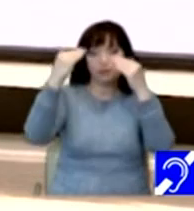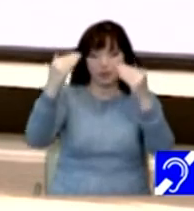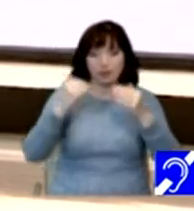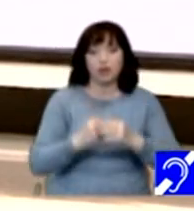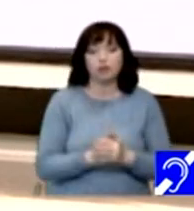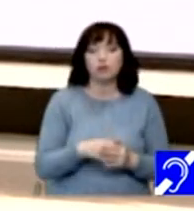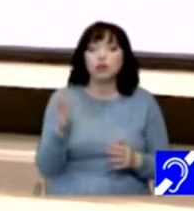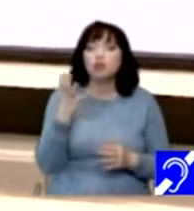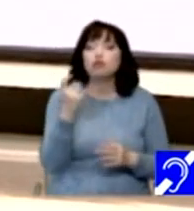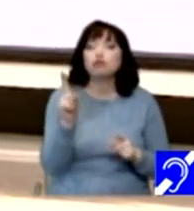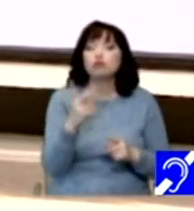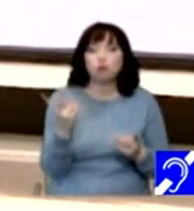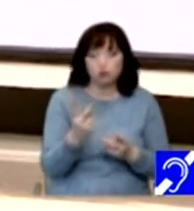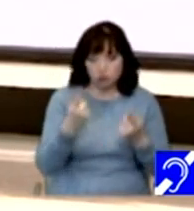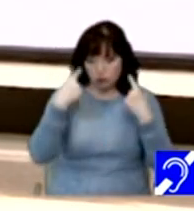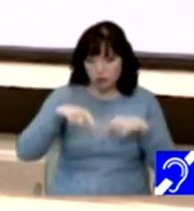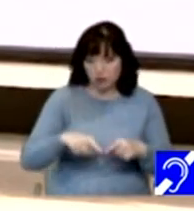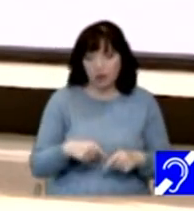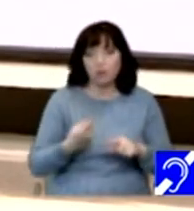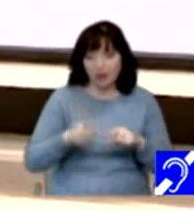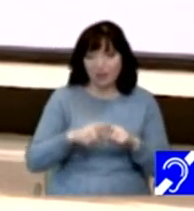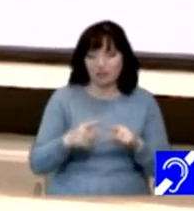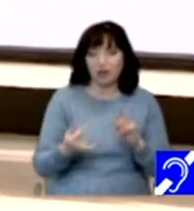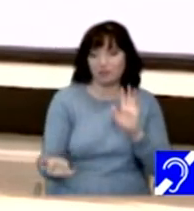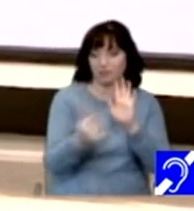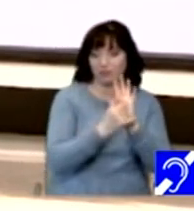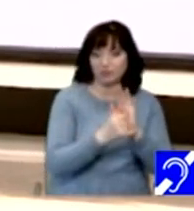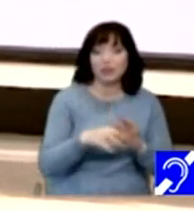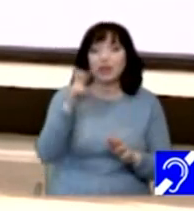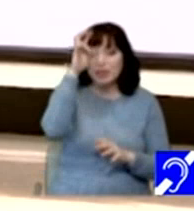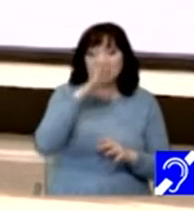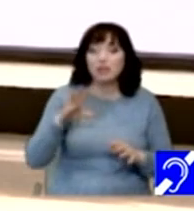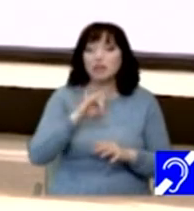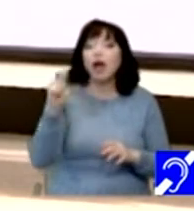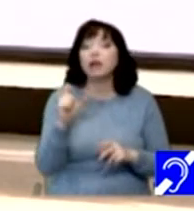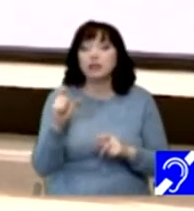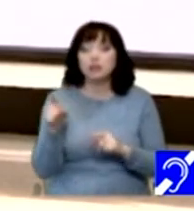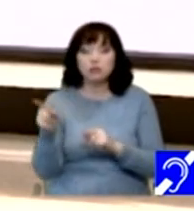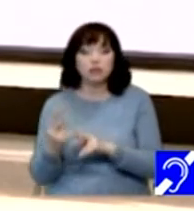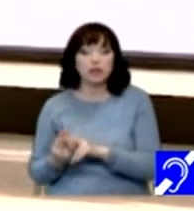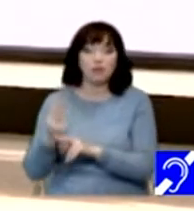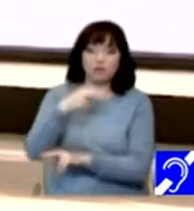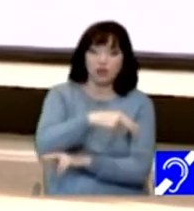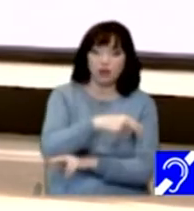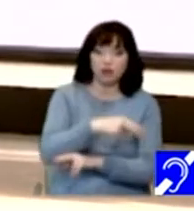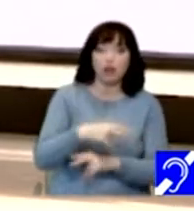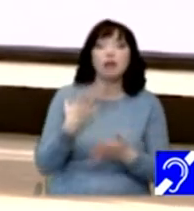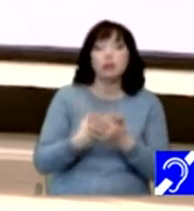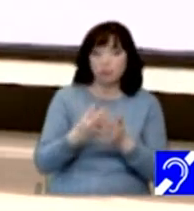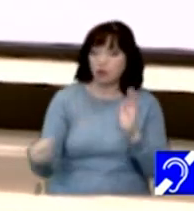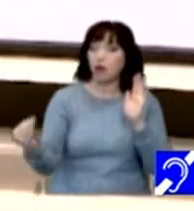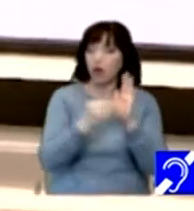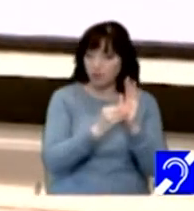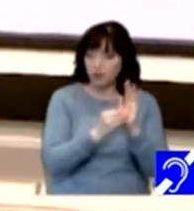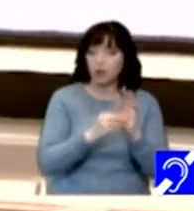vedem ce alte date ne mai cere această aplicație. Da, țara din care ați plecat. E important să treceți țara din care ați plecat și e